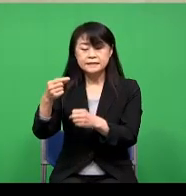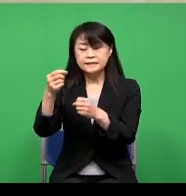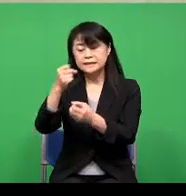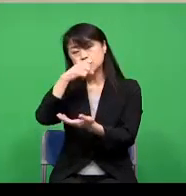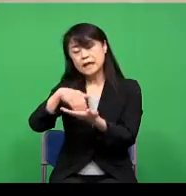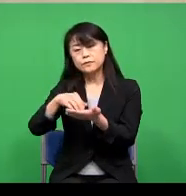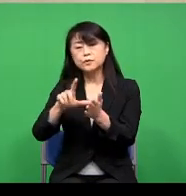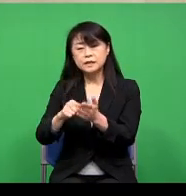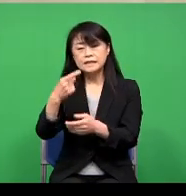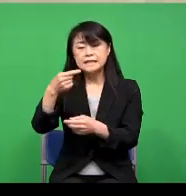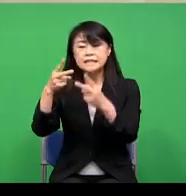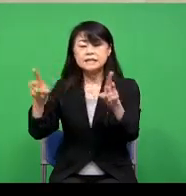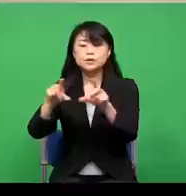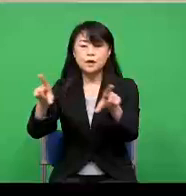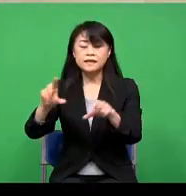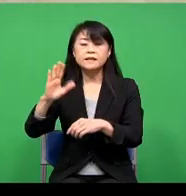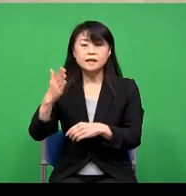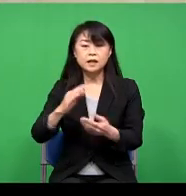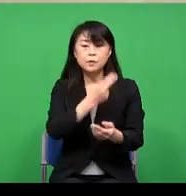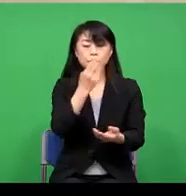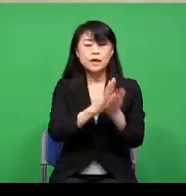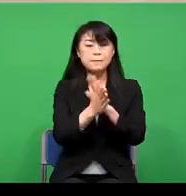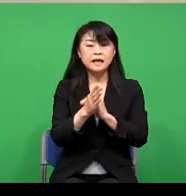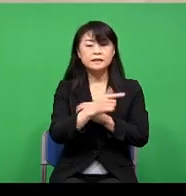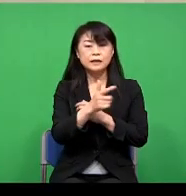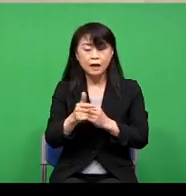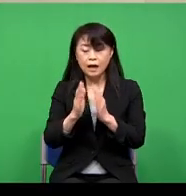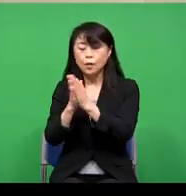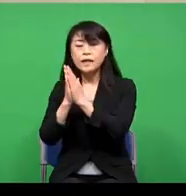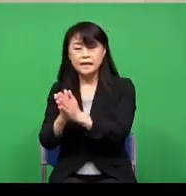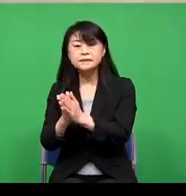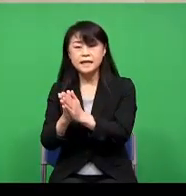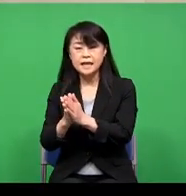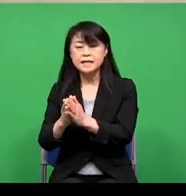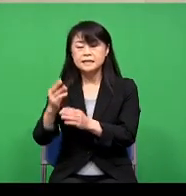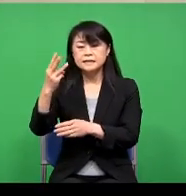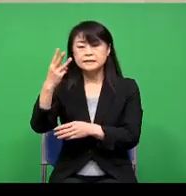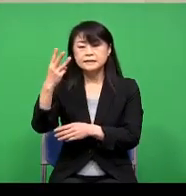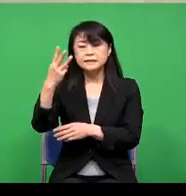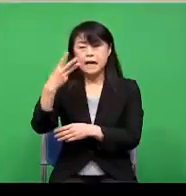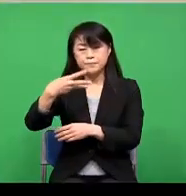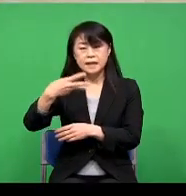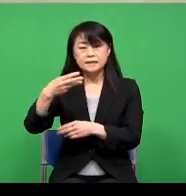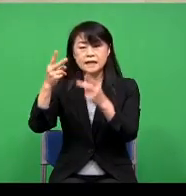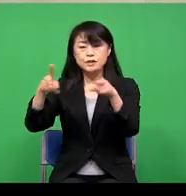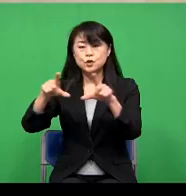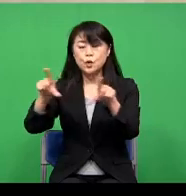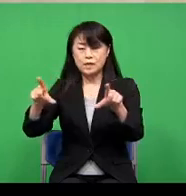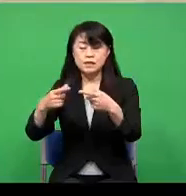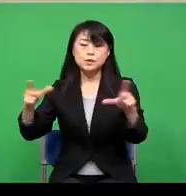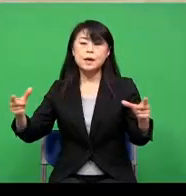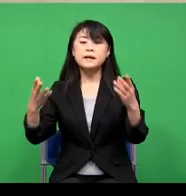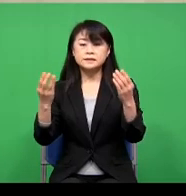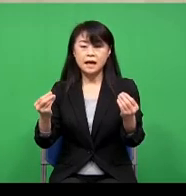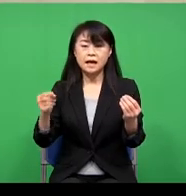の、まあ、まずは新型コロナに打ち勝つ対策、感染症対策、医療提